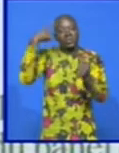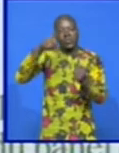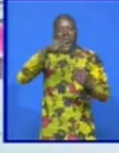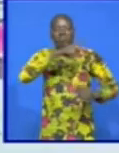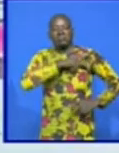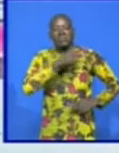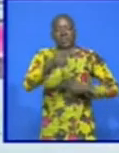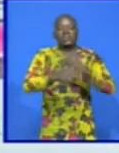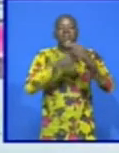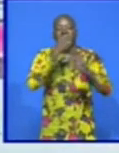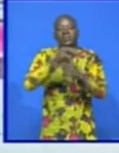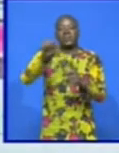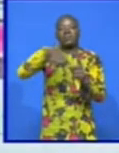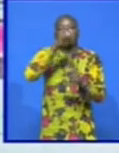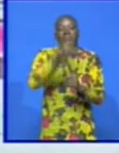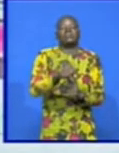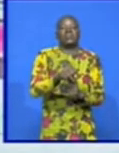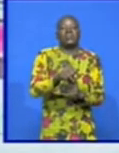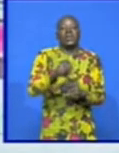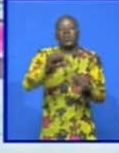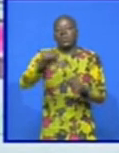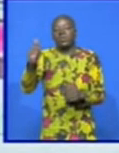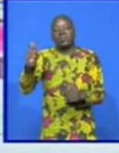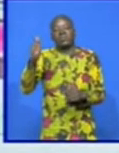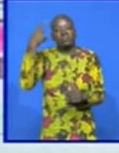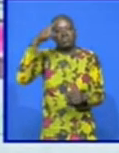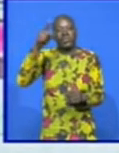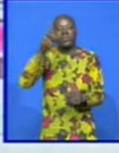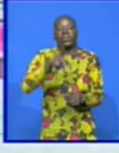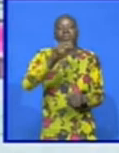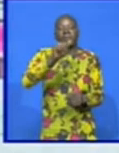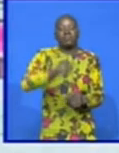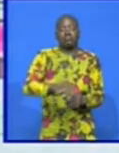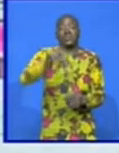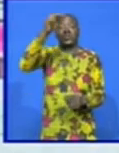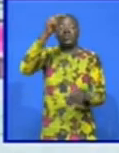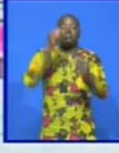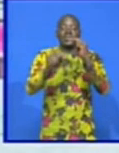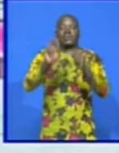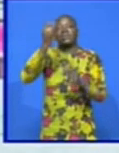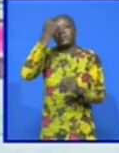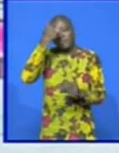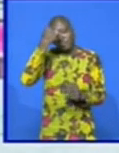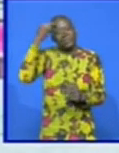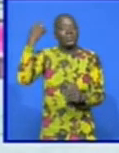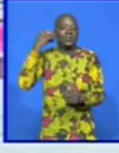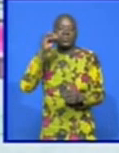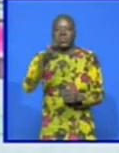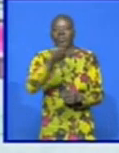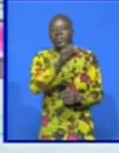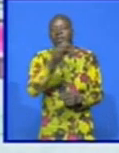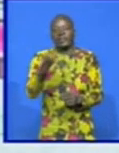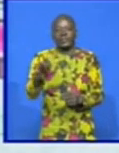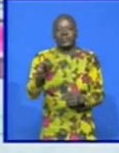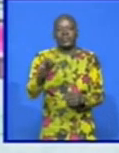nationale. Autre point souligné dans le journal, le panel de haut niveau sur la gouvernance des ressources minières au Burkina Faso, à la